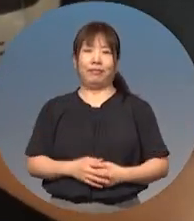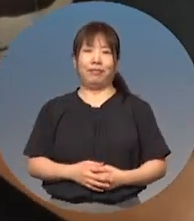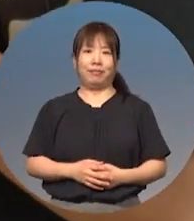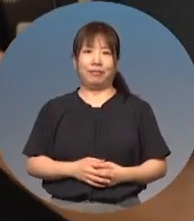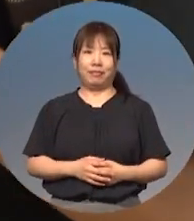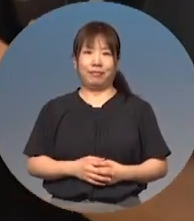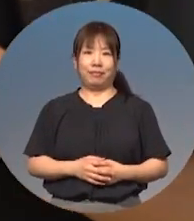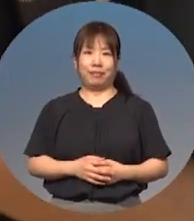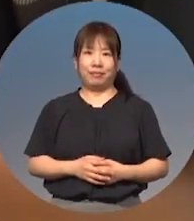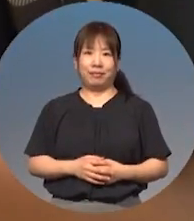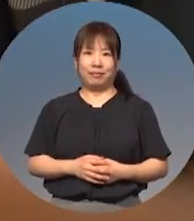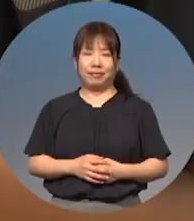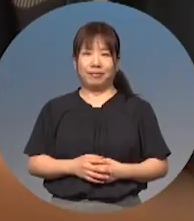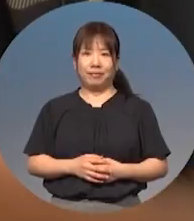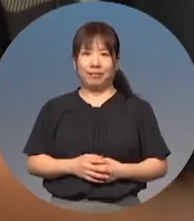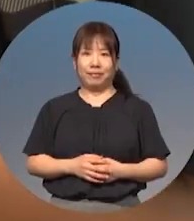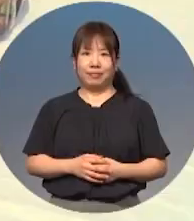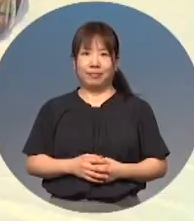ございました